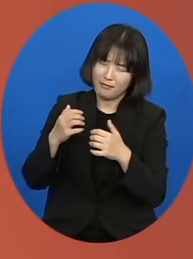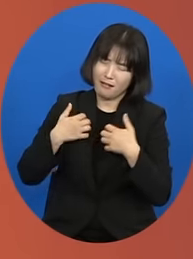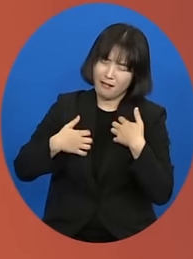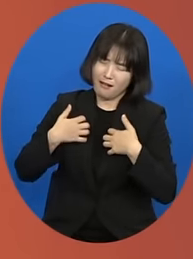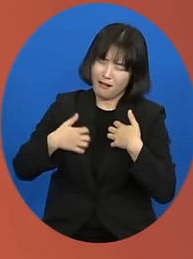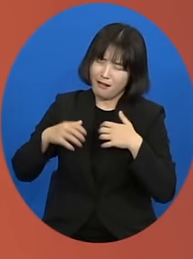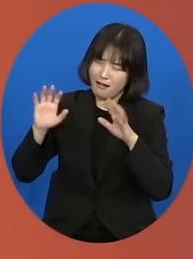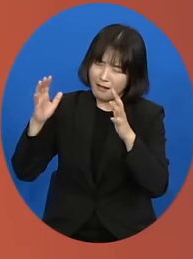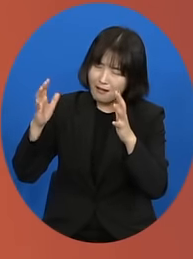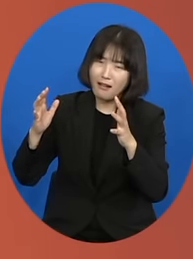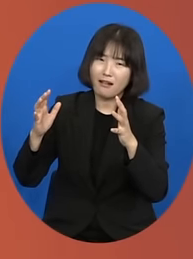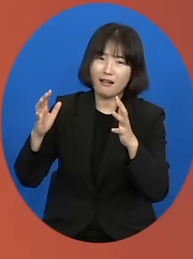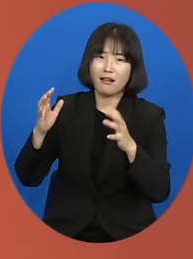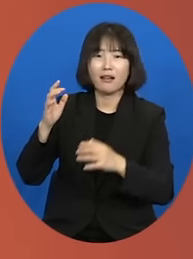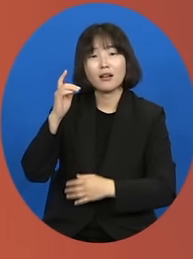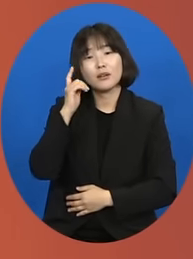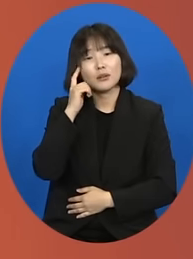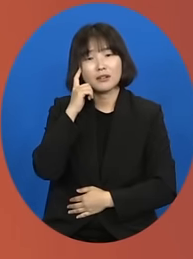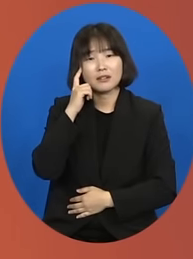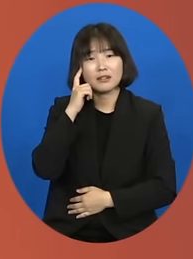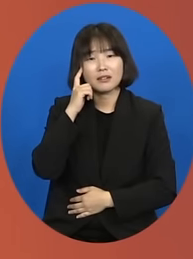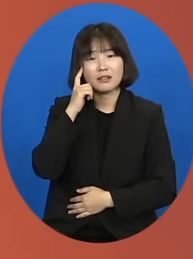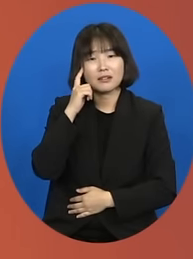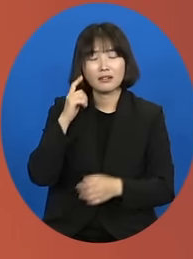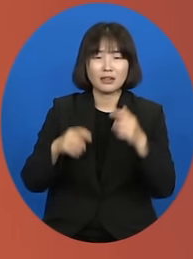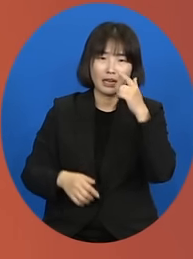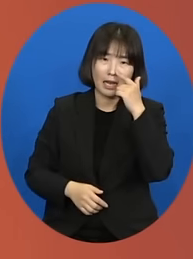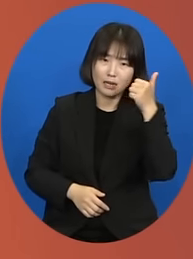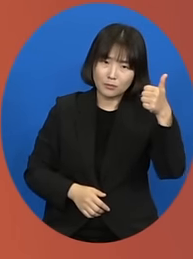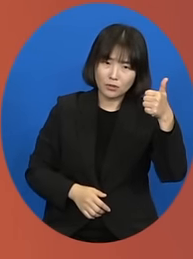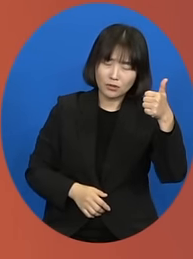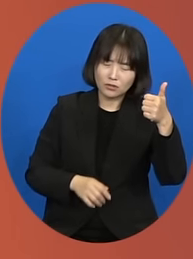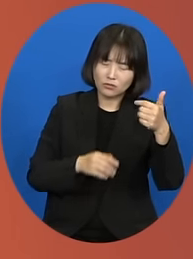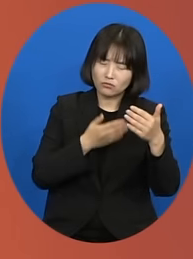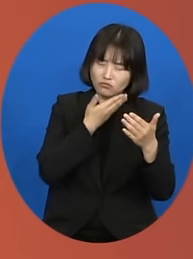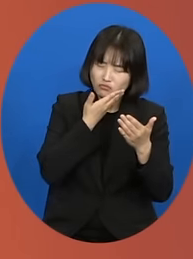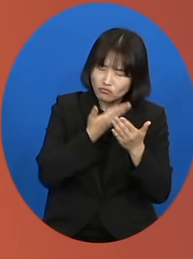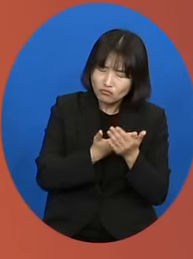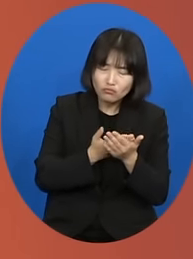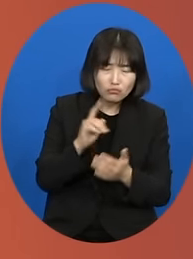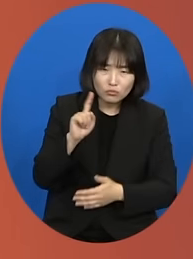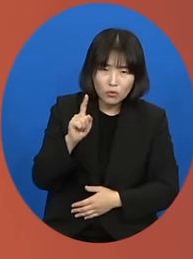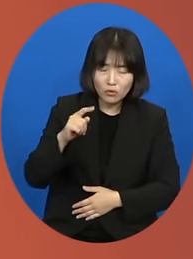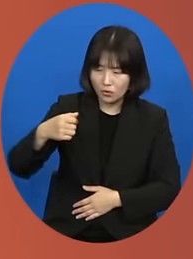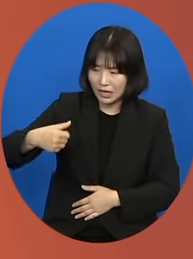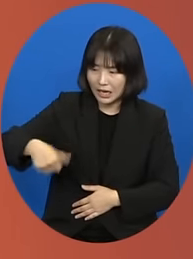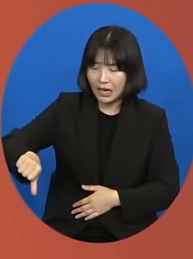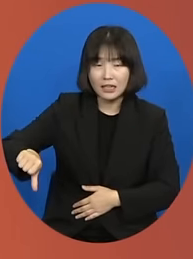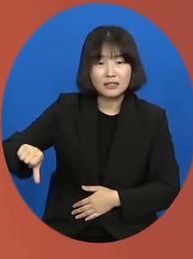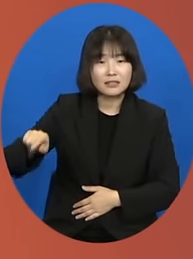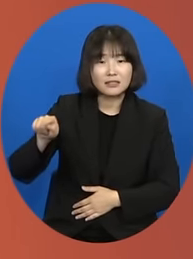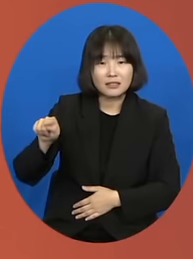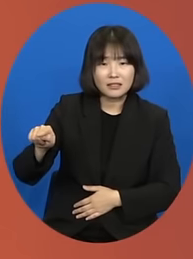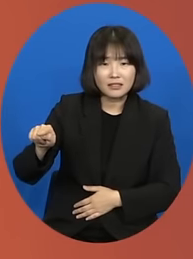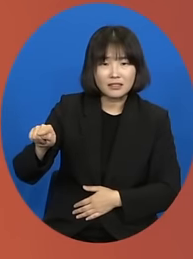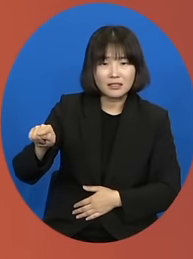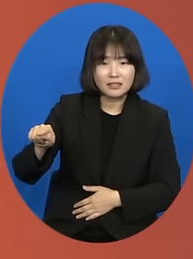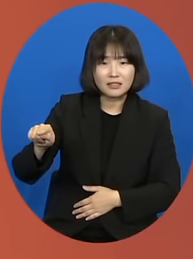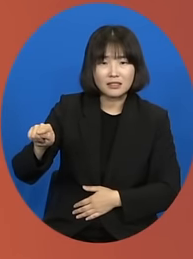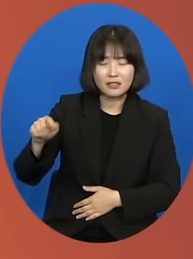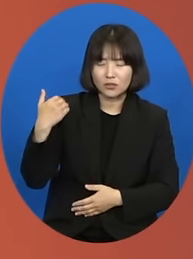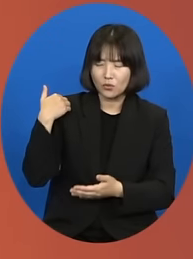왜 그랬을까요? 아버지에게 중요한 것은 그 아들이 자기의 자리로